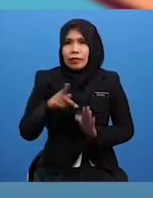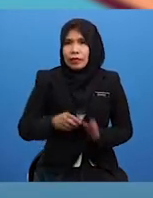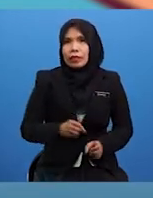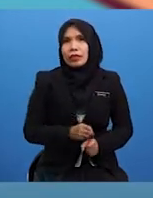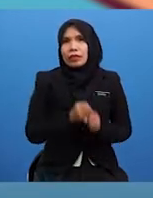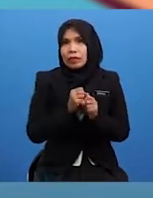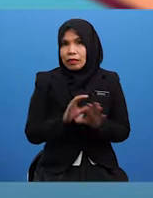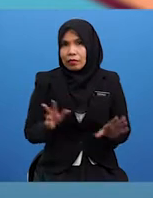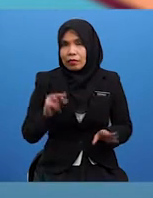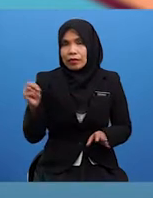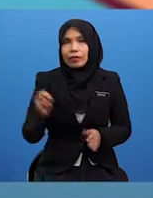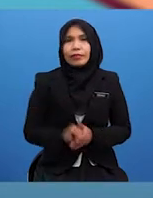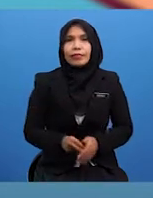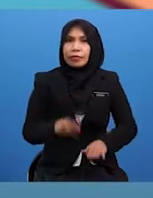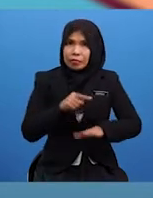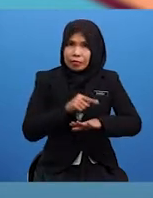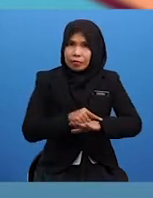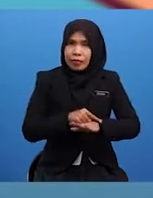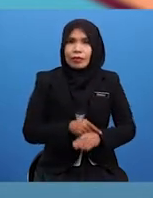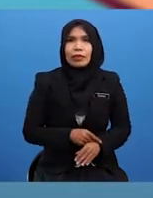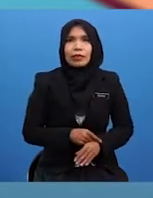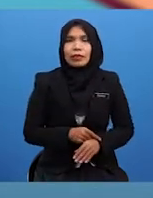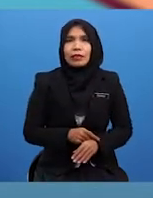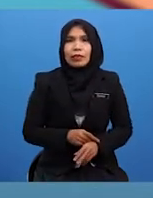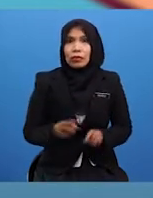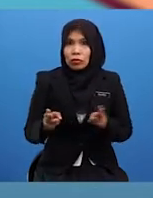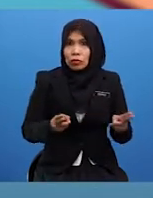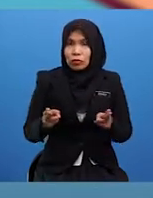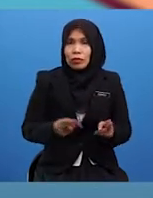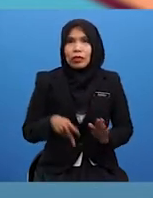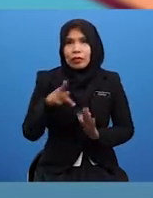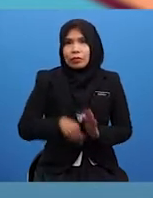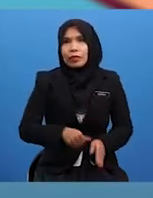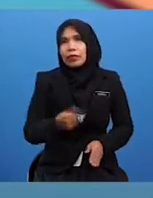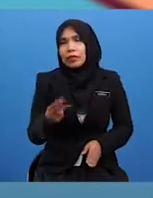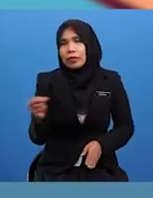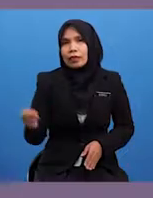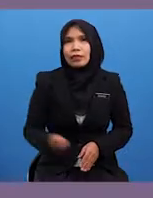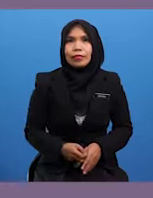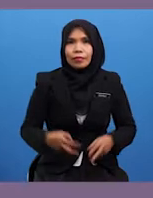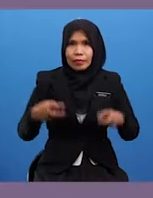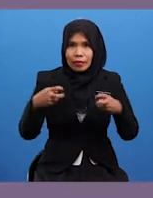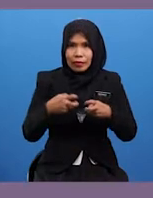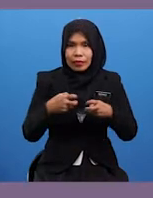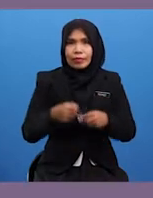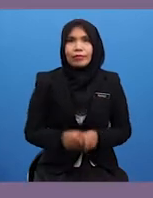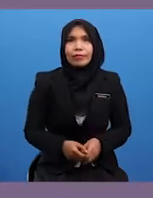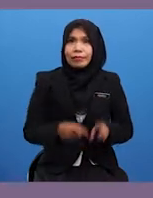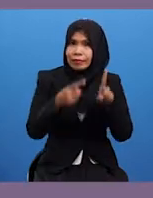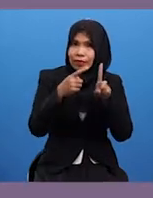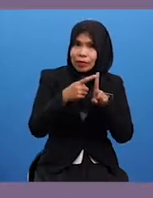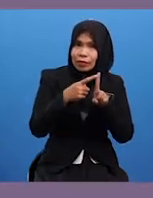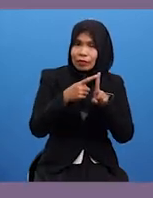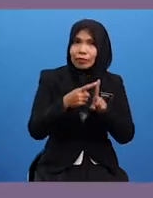semasa mengendalikan peralatan elektrik, iaitu membuka suis dengan tangan yang